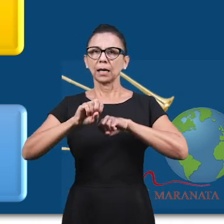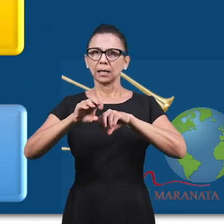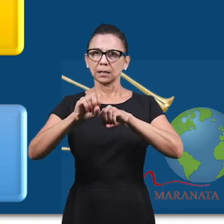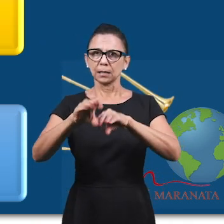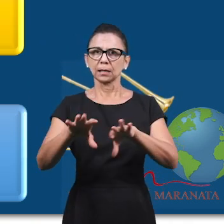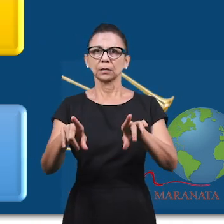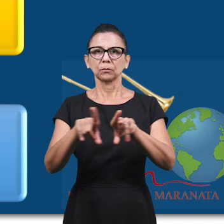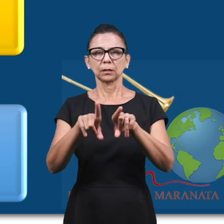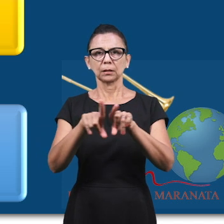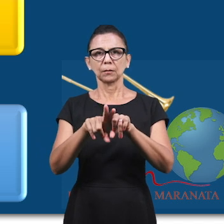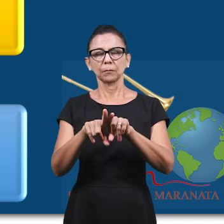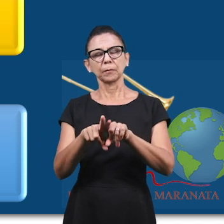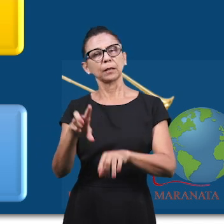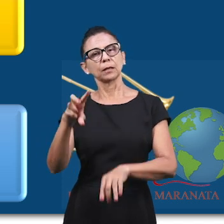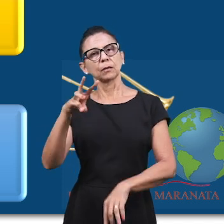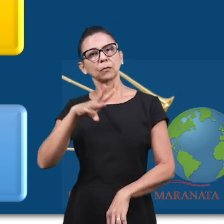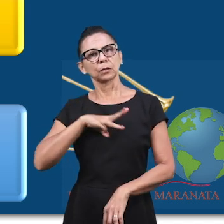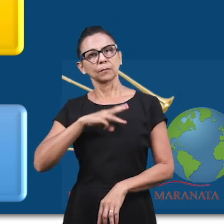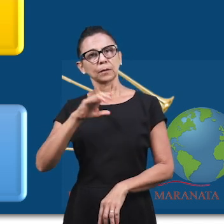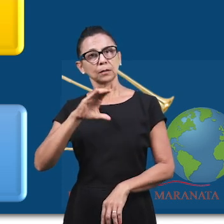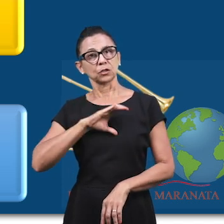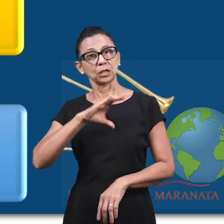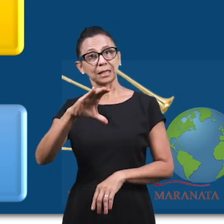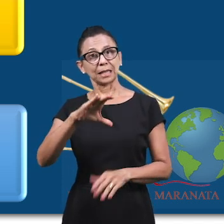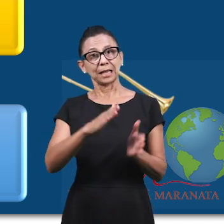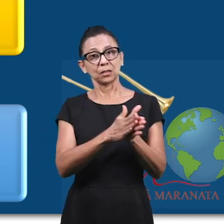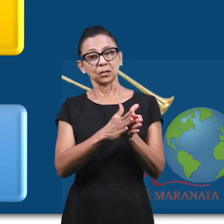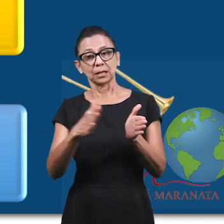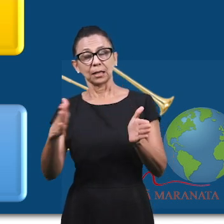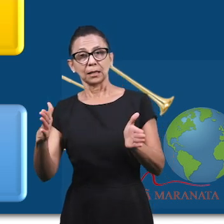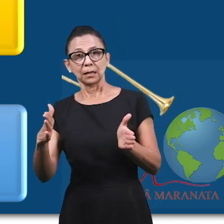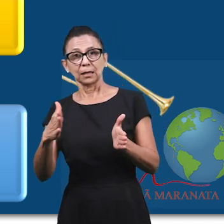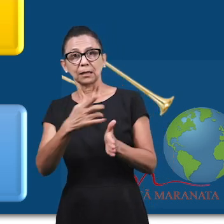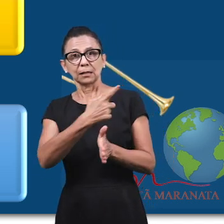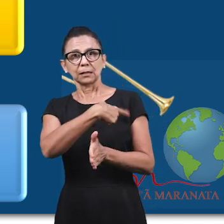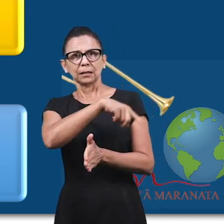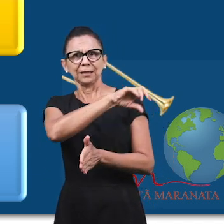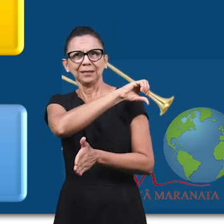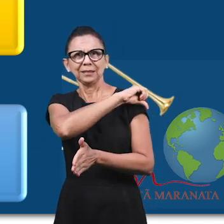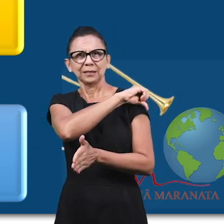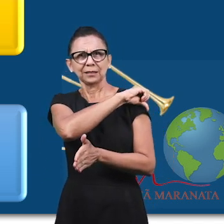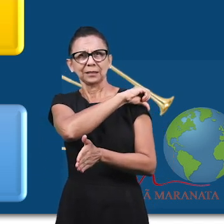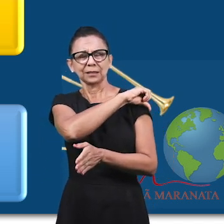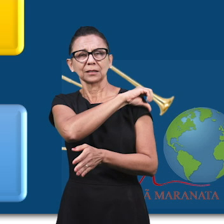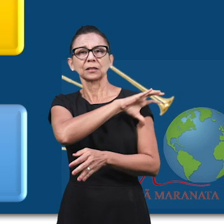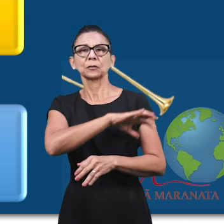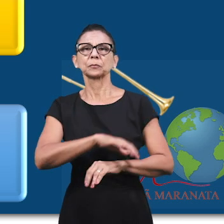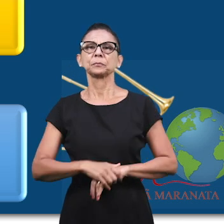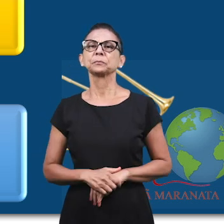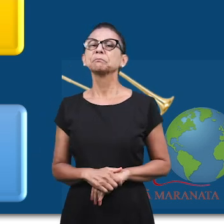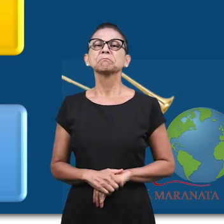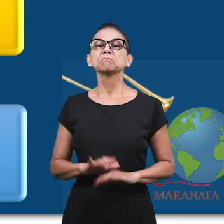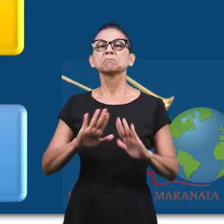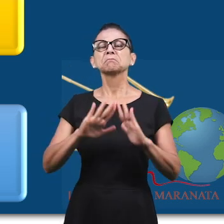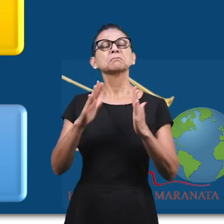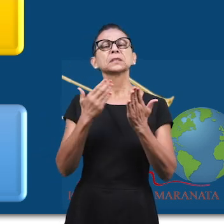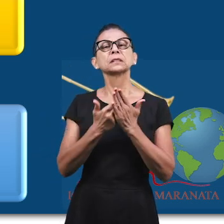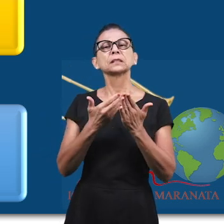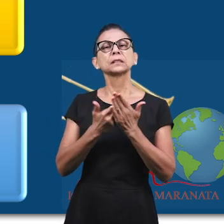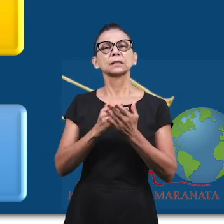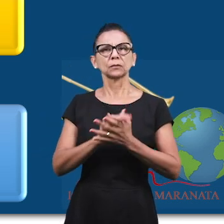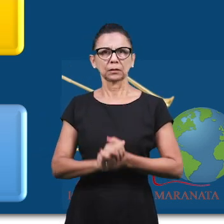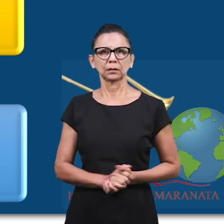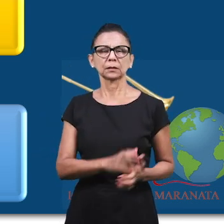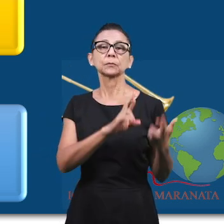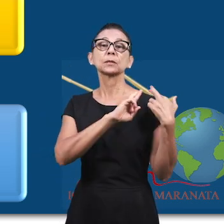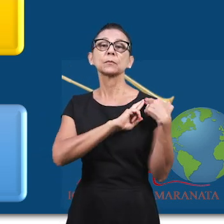работа, она предлагается тем, кто работает в школах и в детских садах. И что же, на